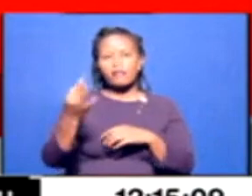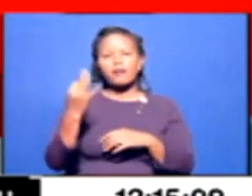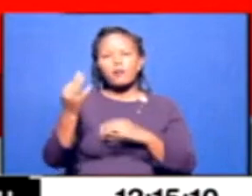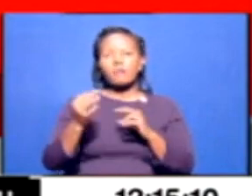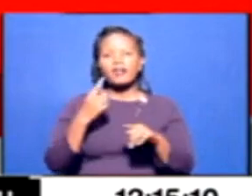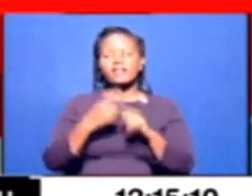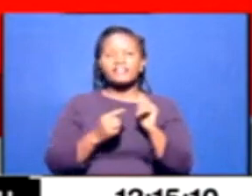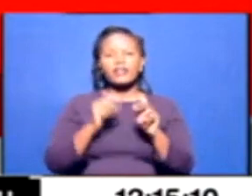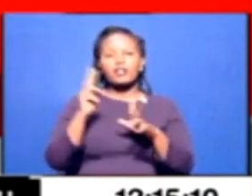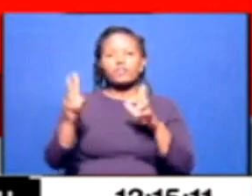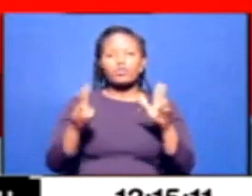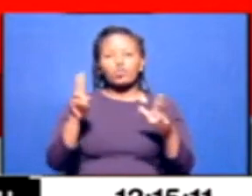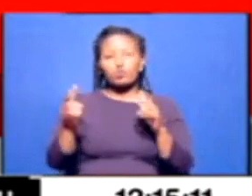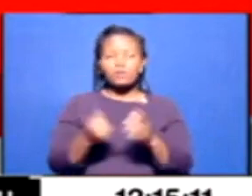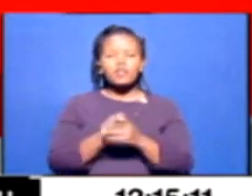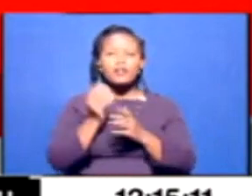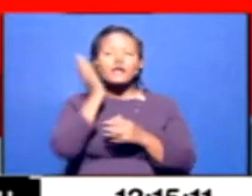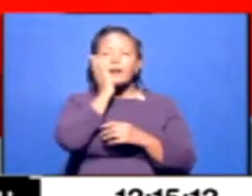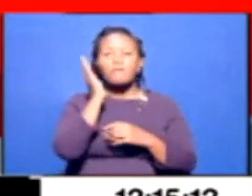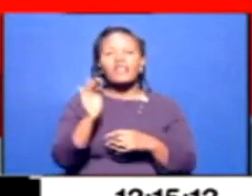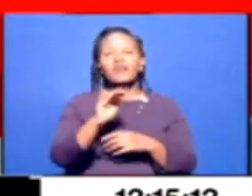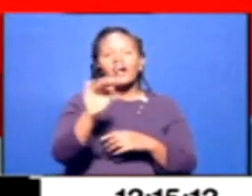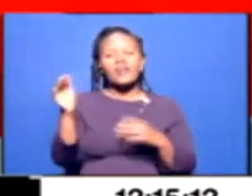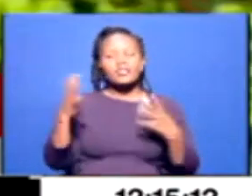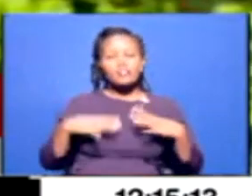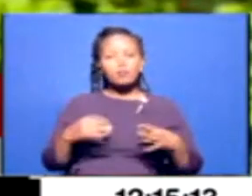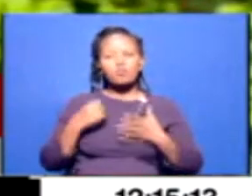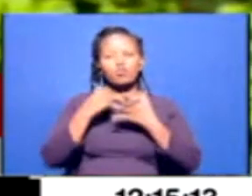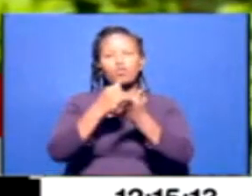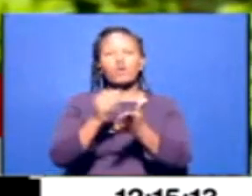ametoa wito kwa usaidizi wa wananchi kupata mwanawe.